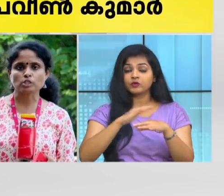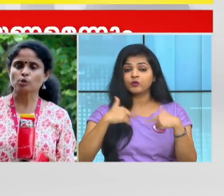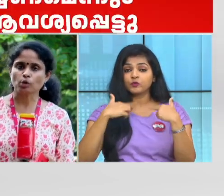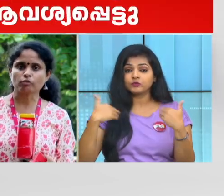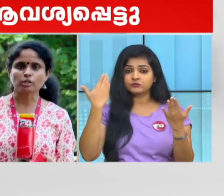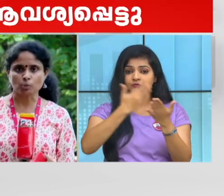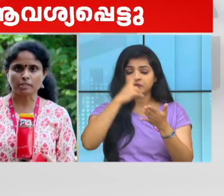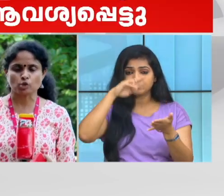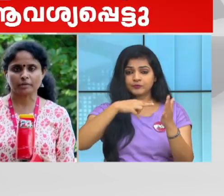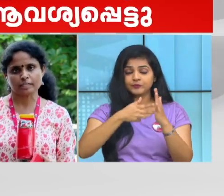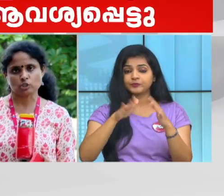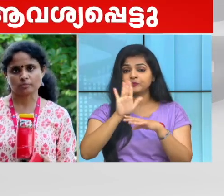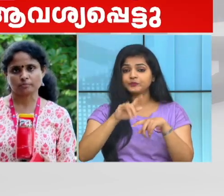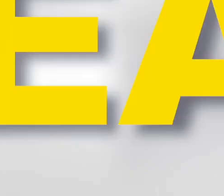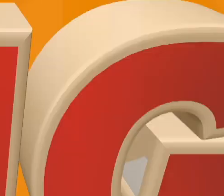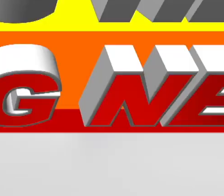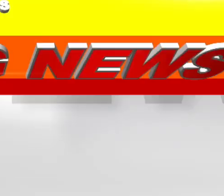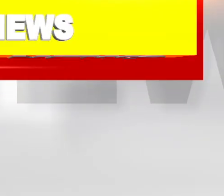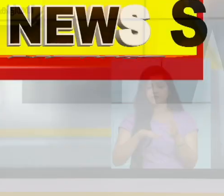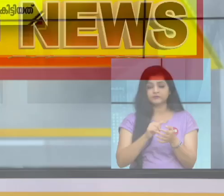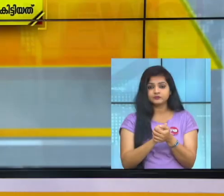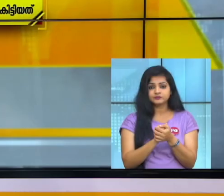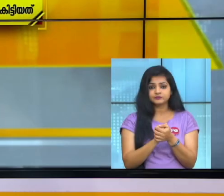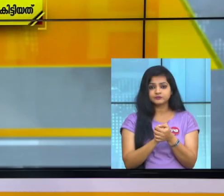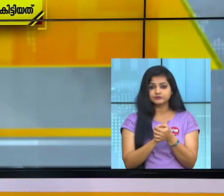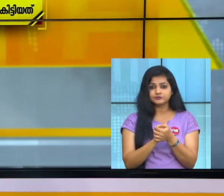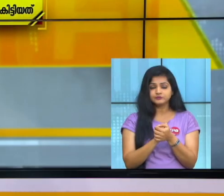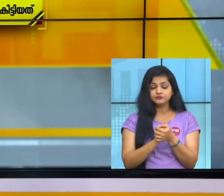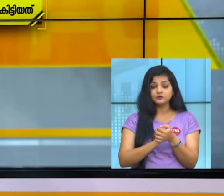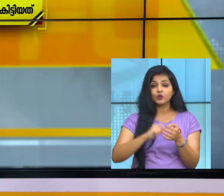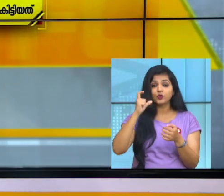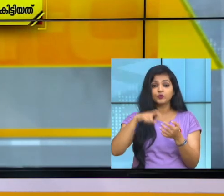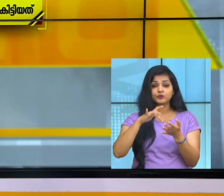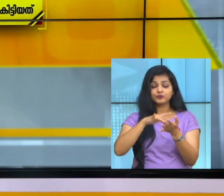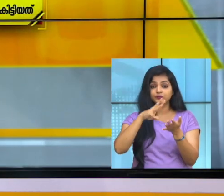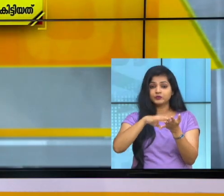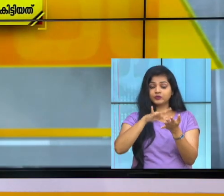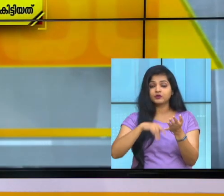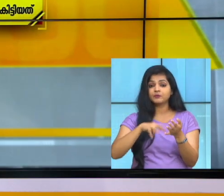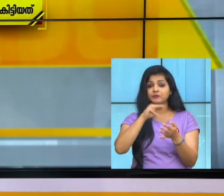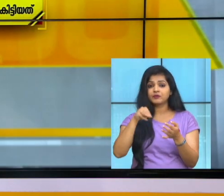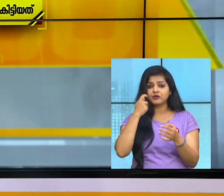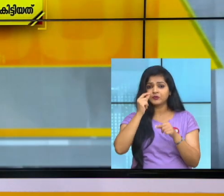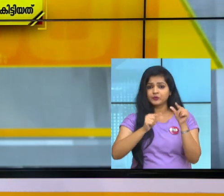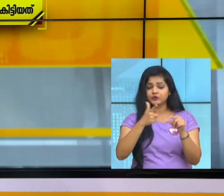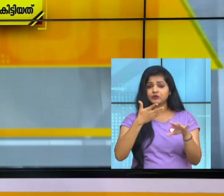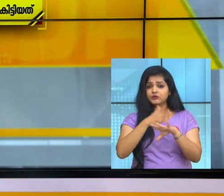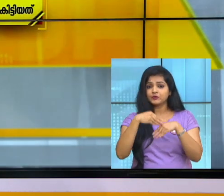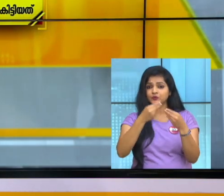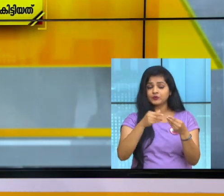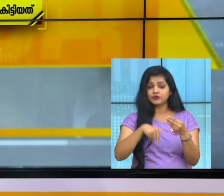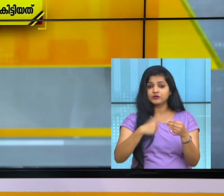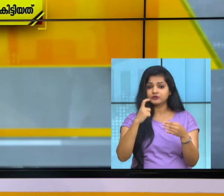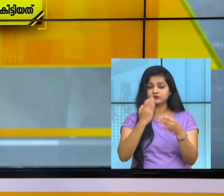കോൺഗ്രസും UDF-ഉം തീരുമാനിച്ചിട്ടുണ്ട്. ശരി, മിഥില ബാലൻ കോഴിക്കോട്ട് നിന്ന് വിവരങ്ങൾ നൽകുകയായിരുന്നു. കോയമ്പത്തൂർ മധുക്കരയിൽ മലയാളി യുവാക്കളെ ആക്രമിച്ച കേസിൽ 4 പേർ